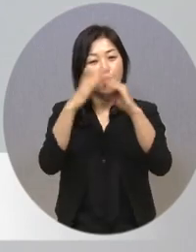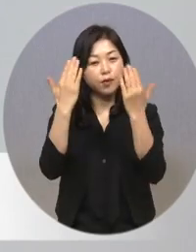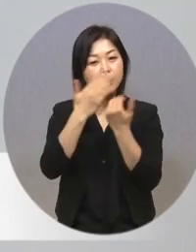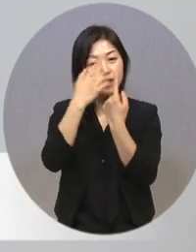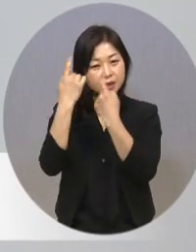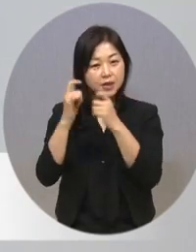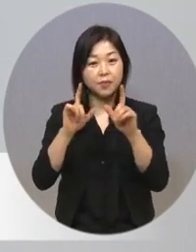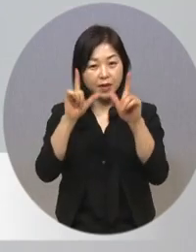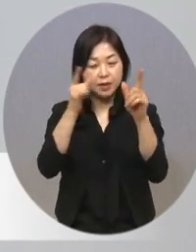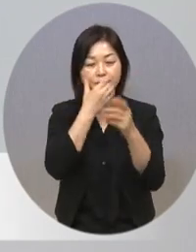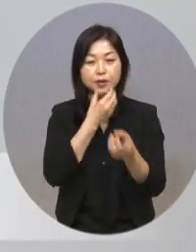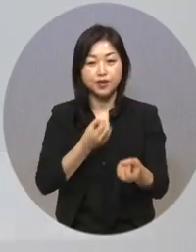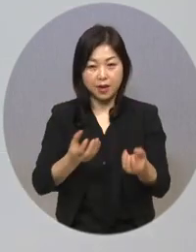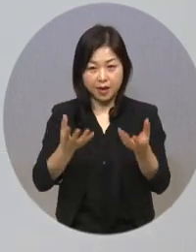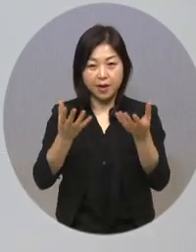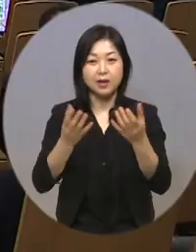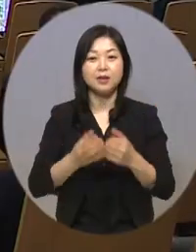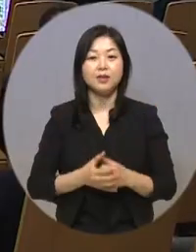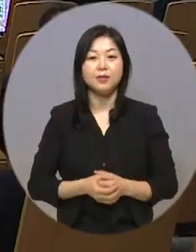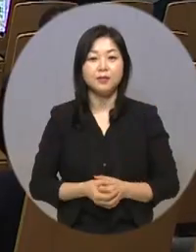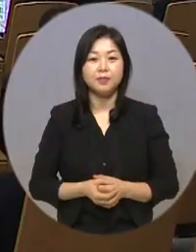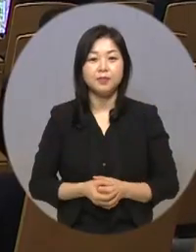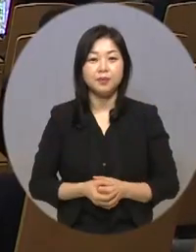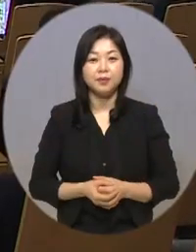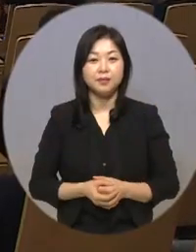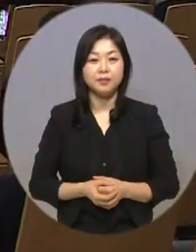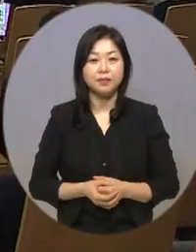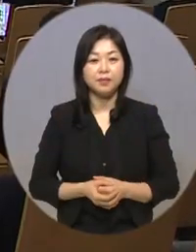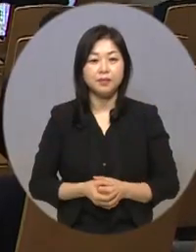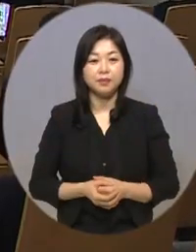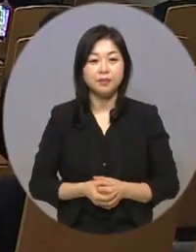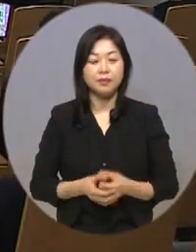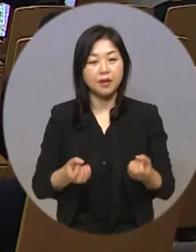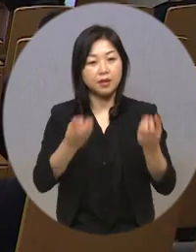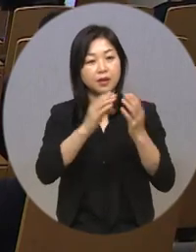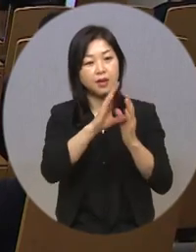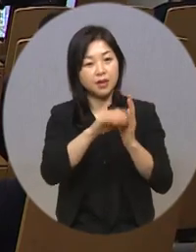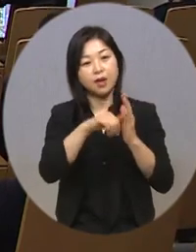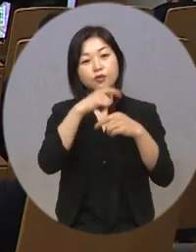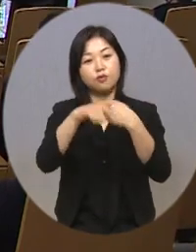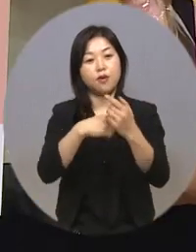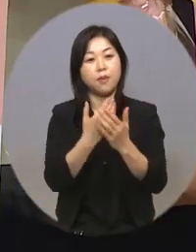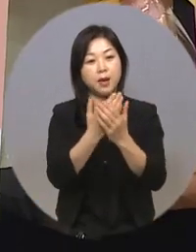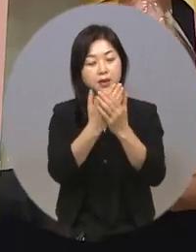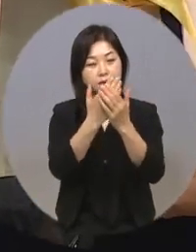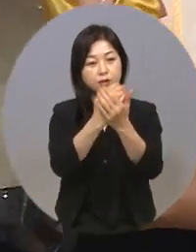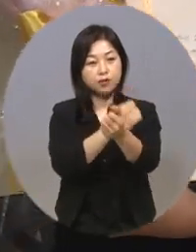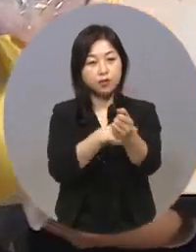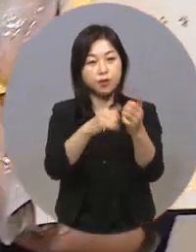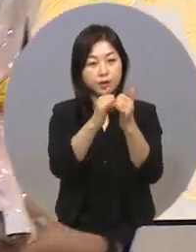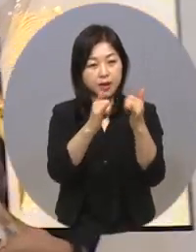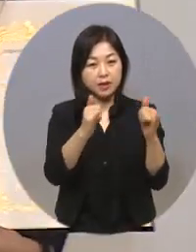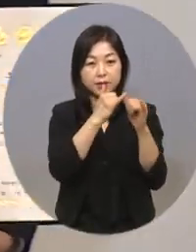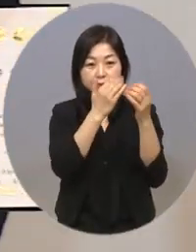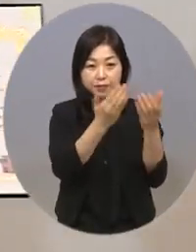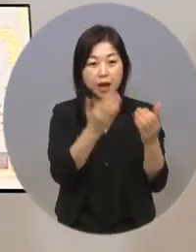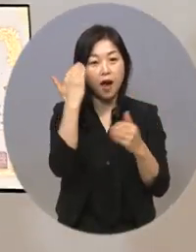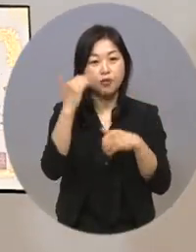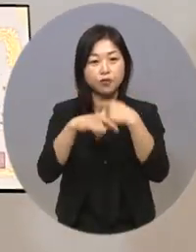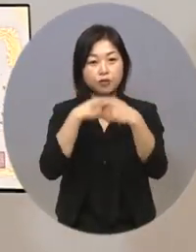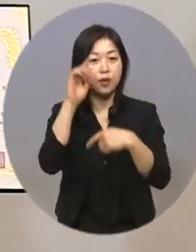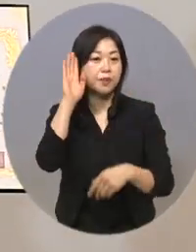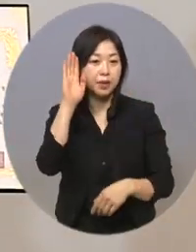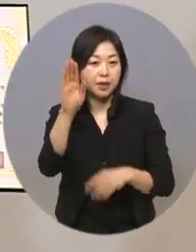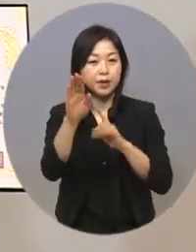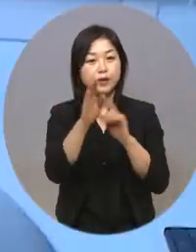기념일을 축하드립니다. 한편 이날 행사에서는 수어 발전 유공자에 대한 표창, 한국 수어의